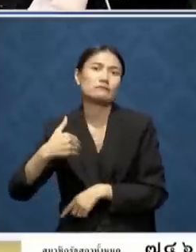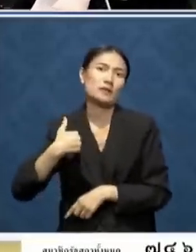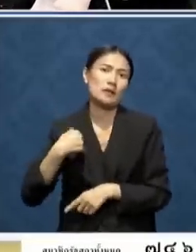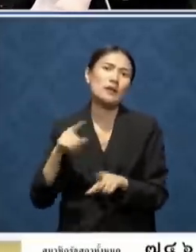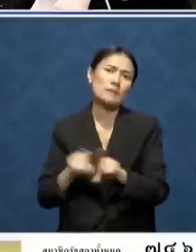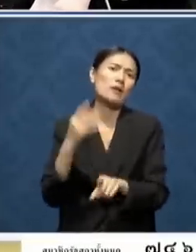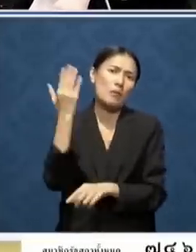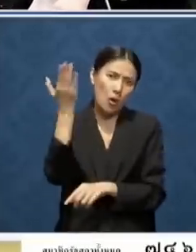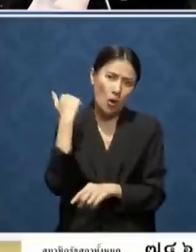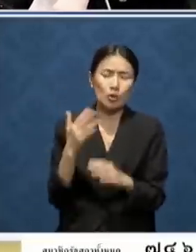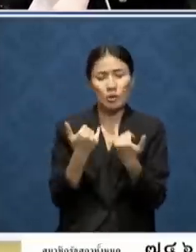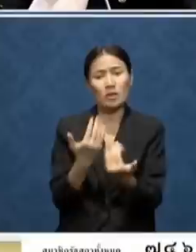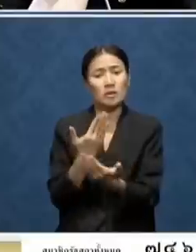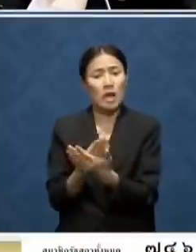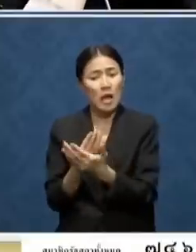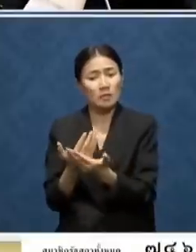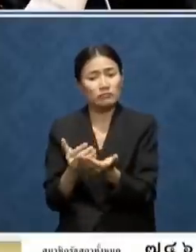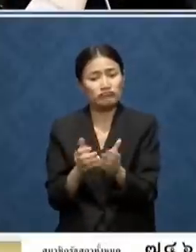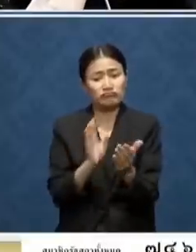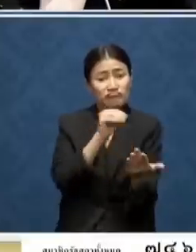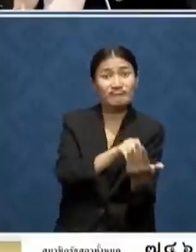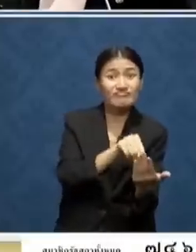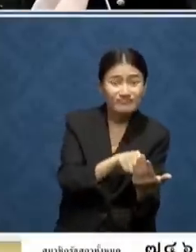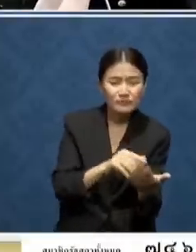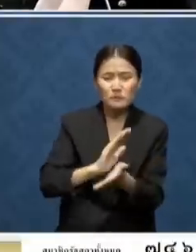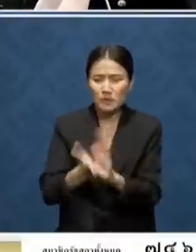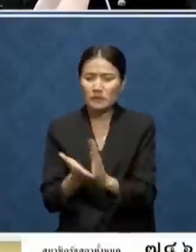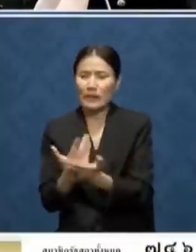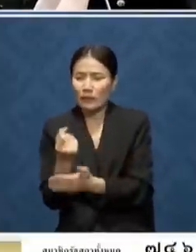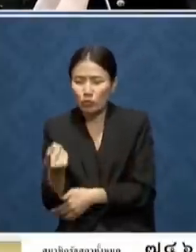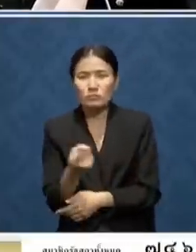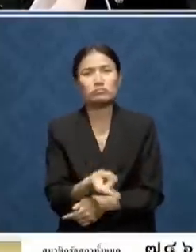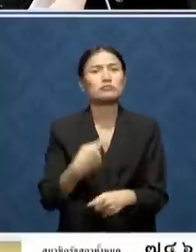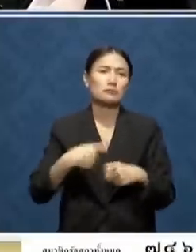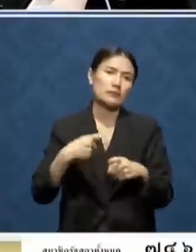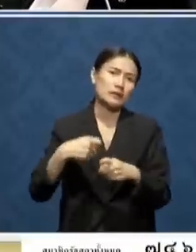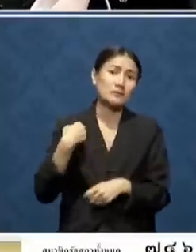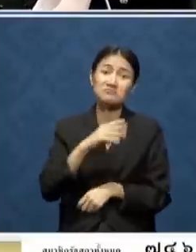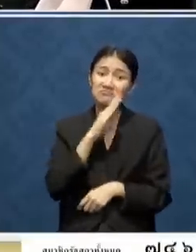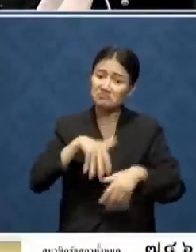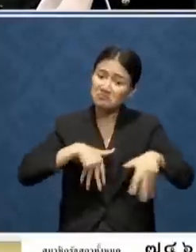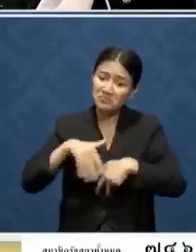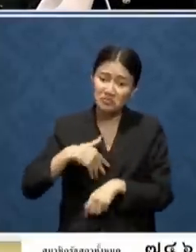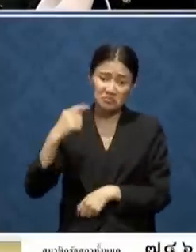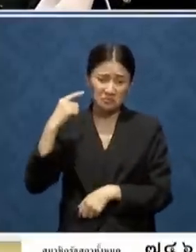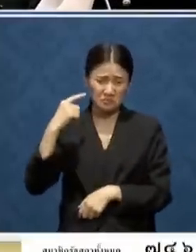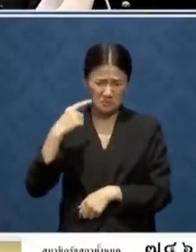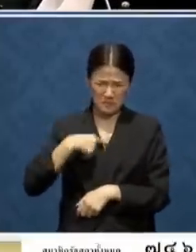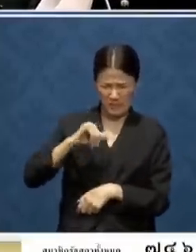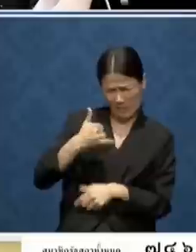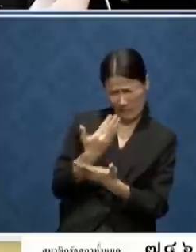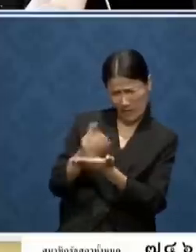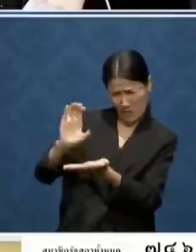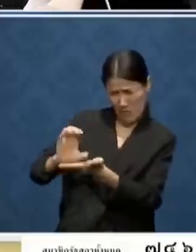เงินดิจิตอลเป็นเงินสดก็ลำบากมากพอแล้วถ้าคนไม่เชื่อมั่นว่ารัฐจะมีเงินสดมากพอก็จะยิ่งเดือดร้อนกันไปอีกนะ